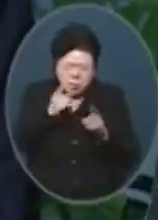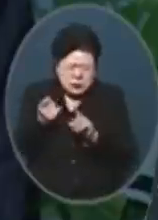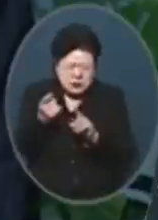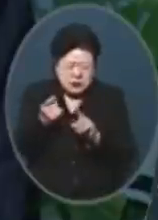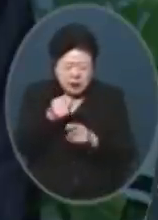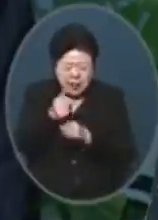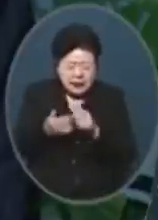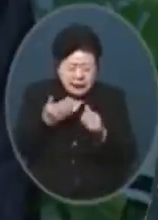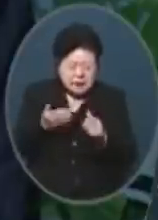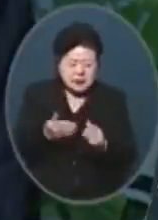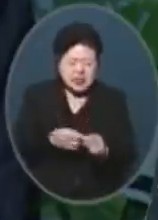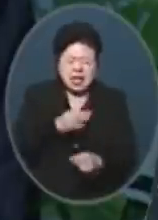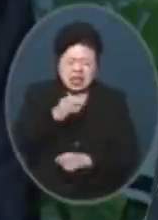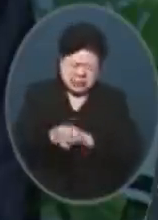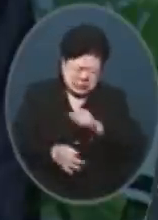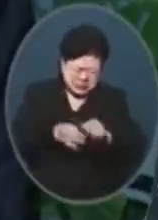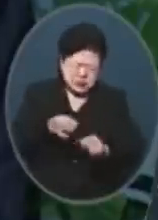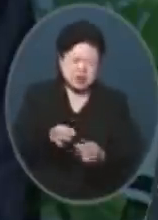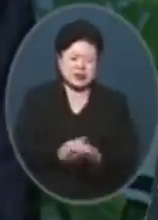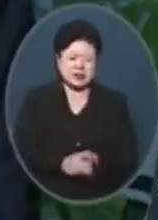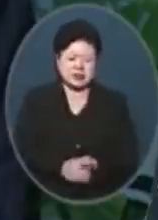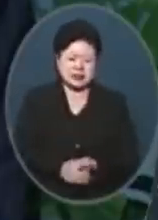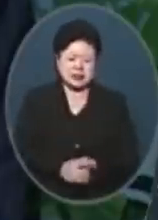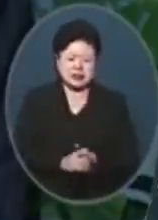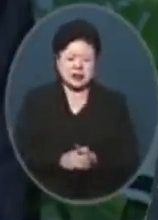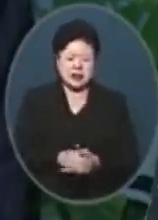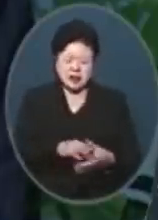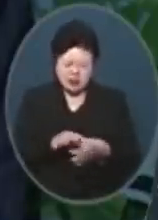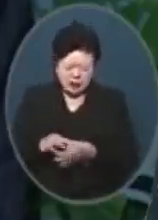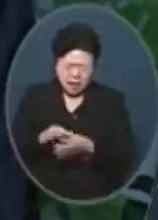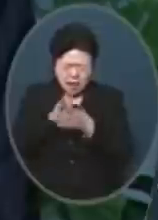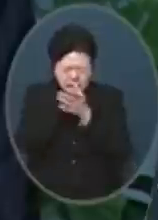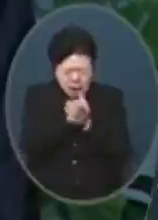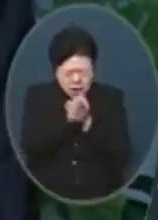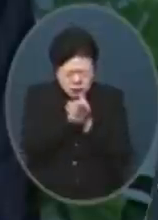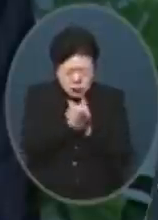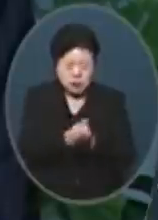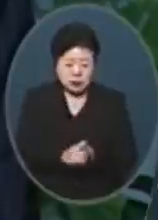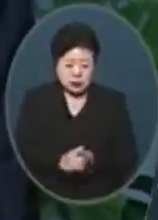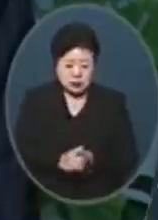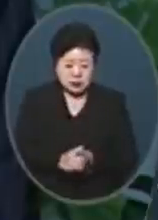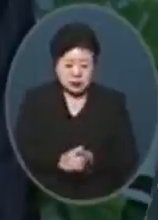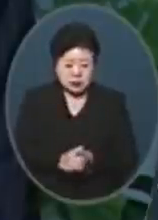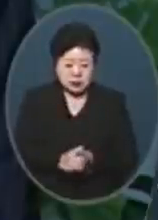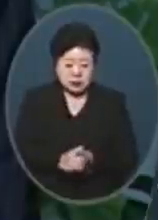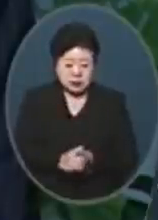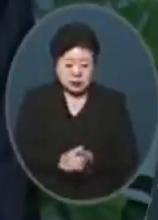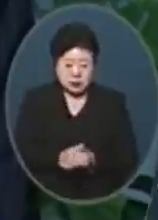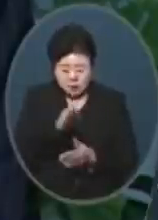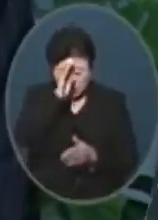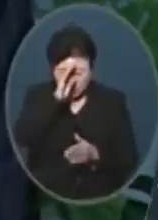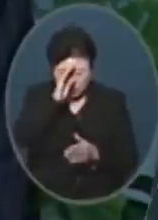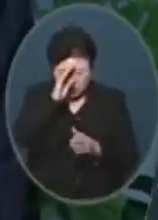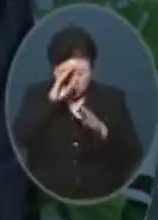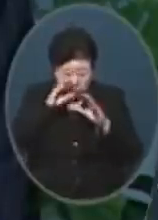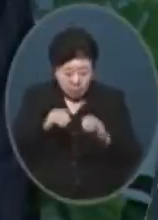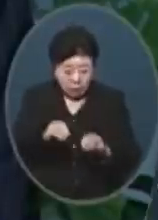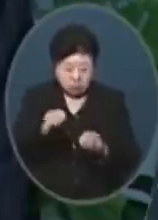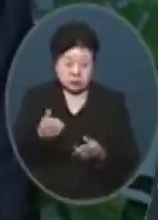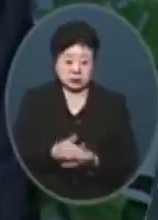하나님께 10년을 계속했더니 하루에 병이 나아버렸어요.